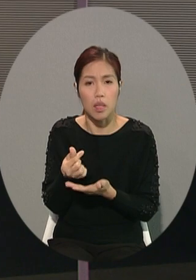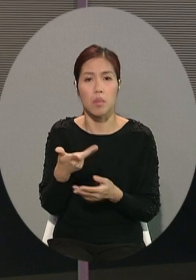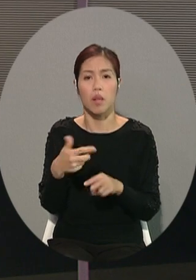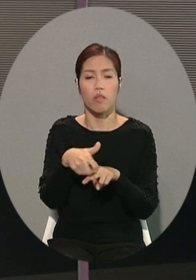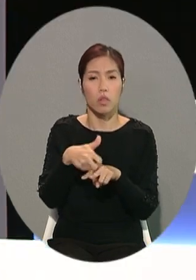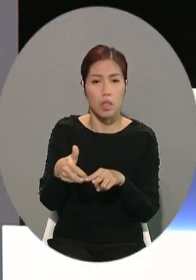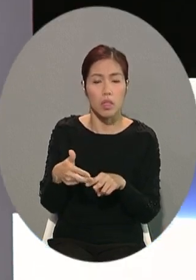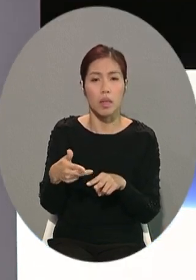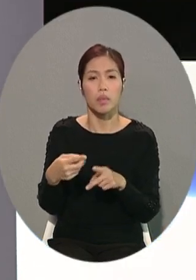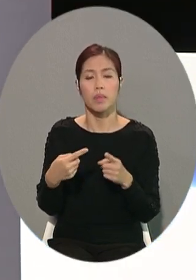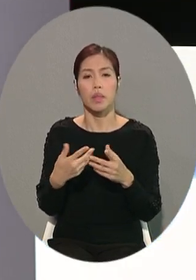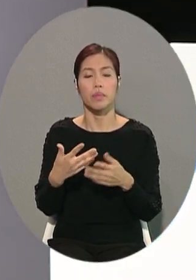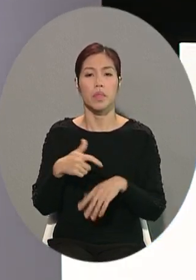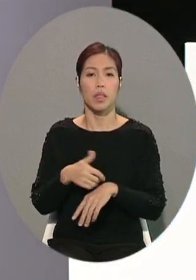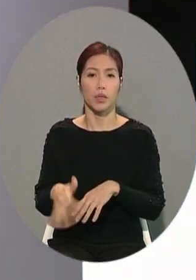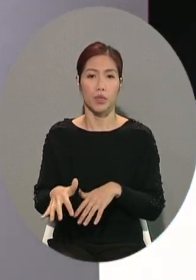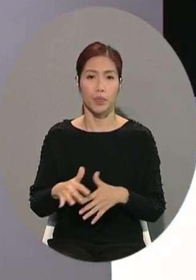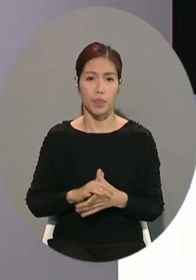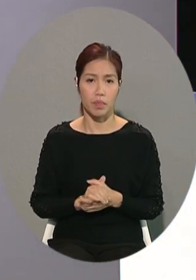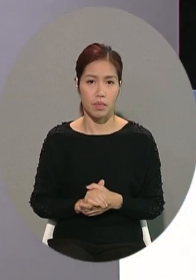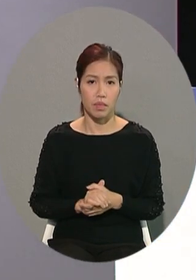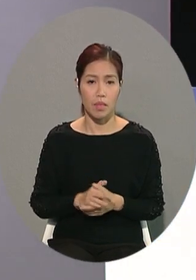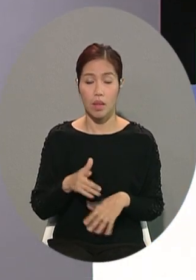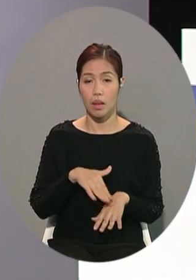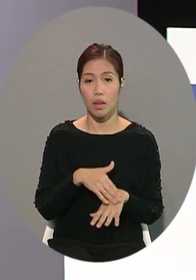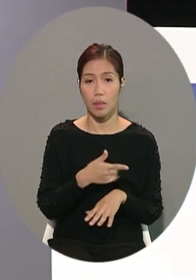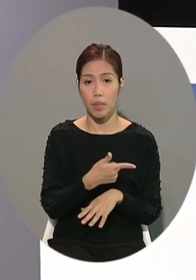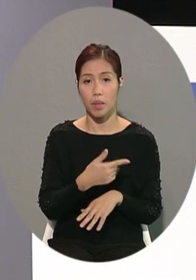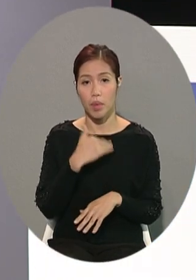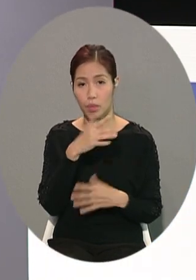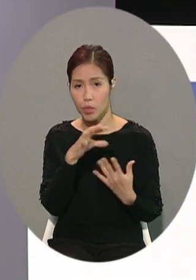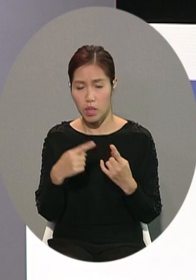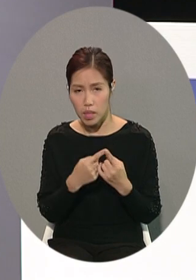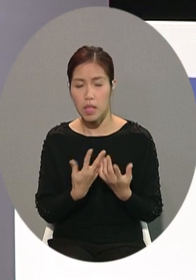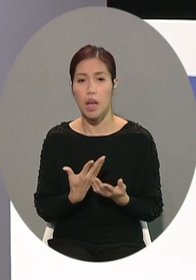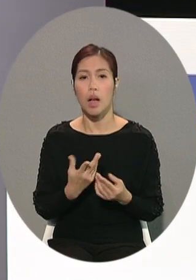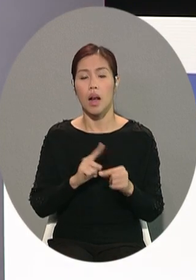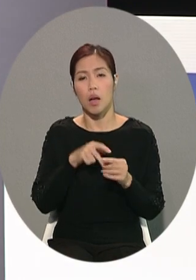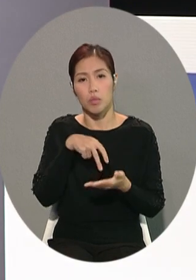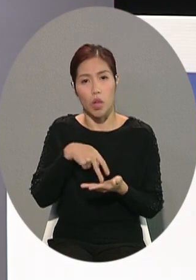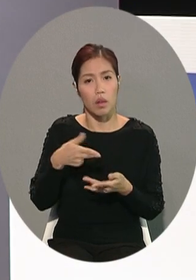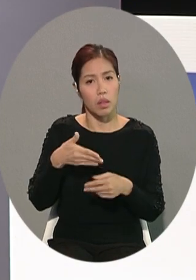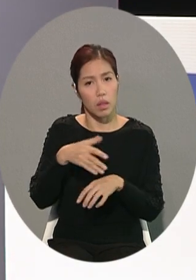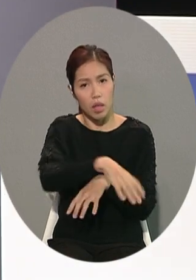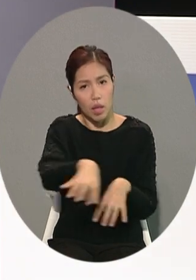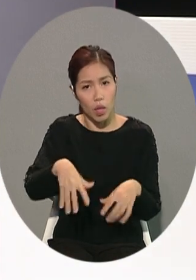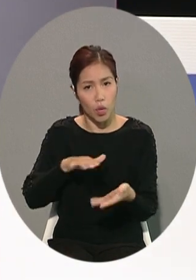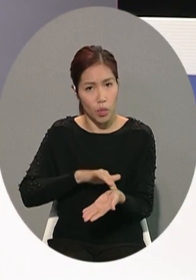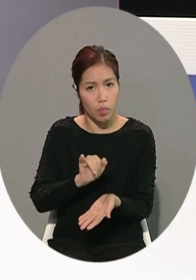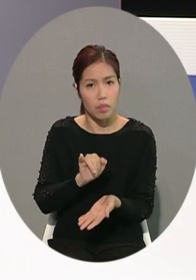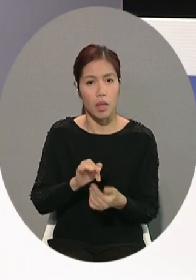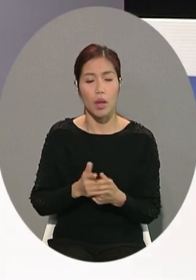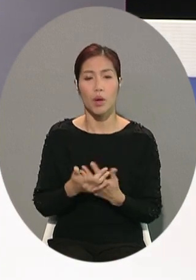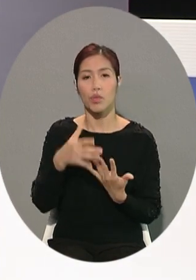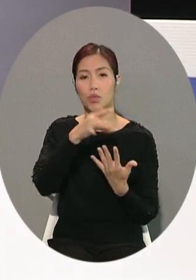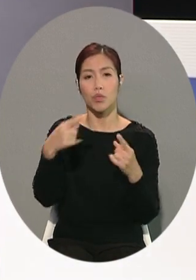人。 頭先兩位候選人咧提到一啲立場嘅問題啦，又講到一啲地區嘅問題，的而且確咧，選民係